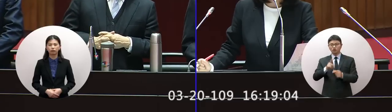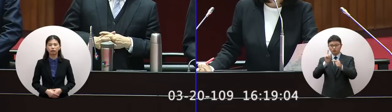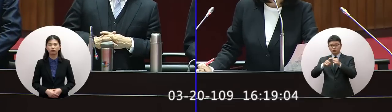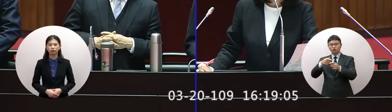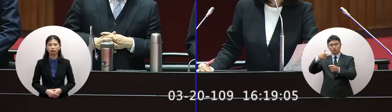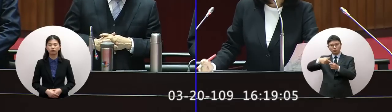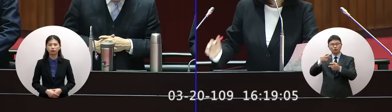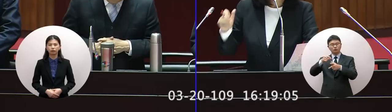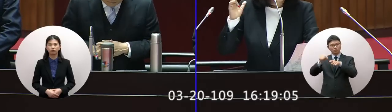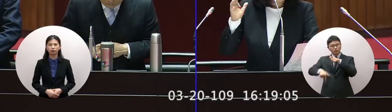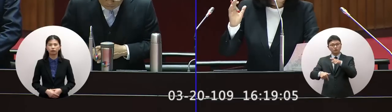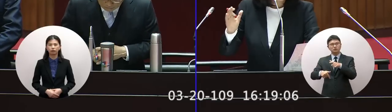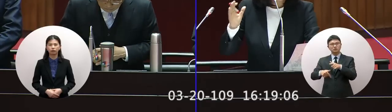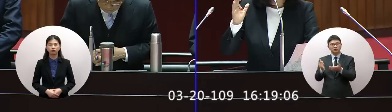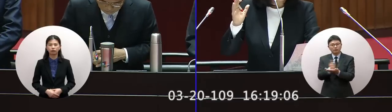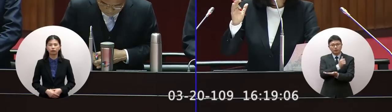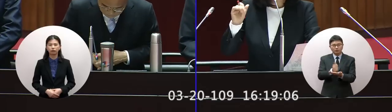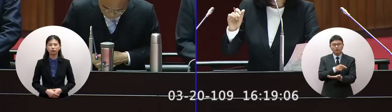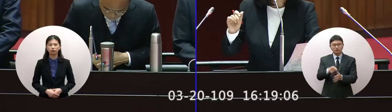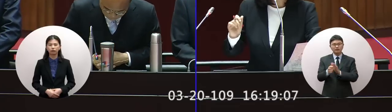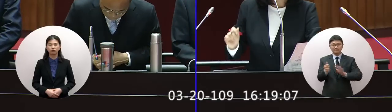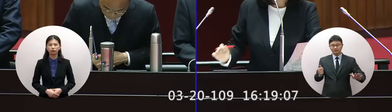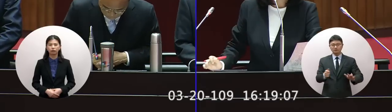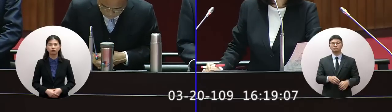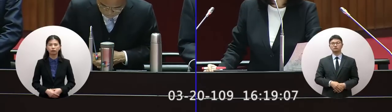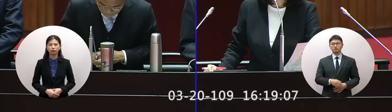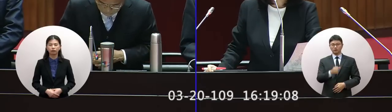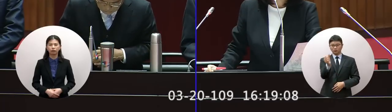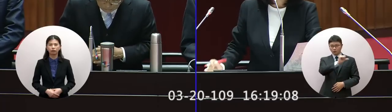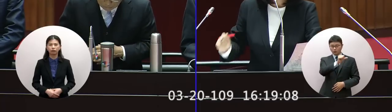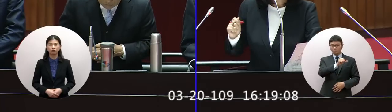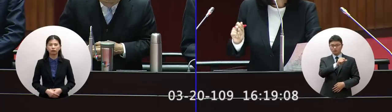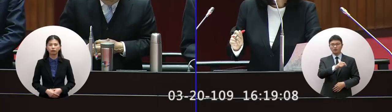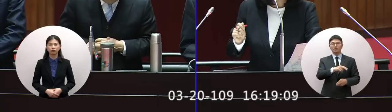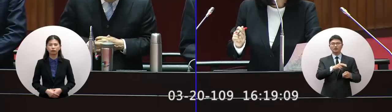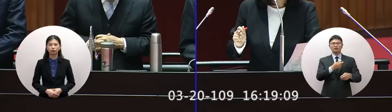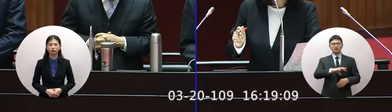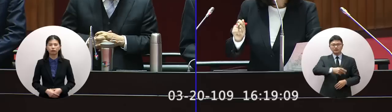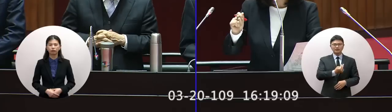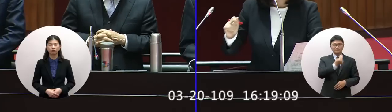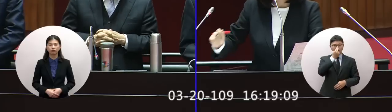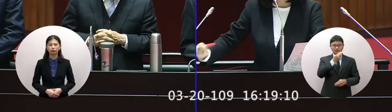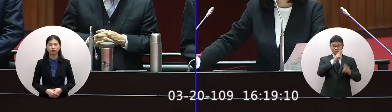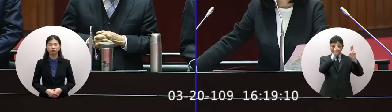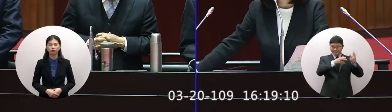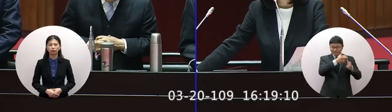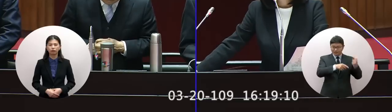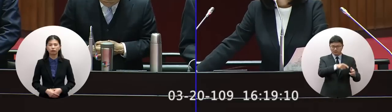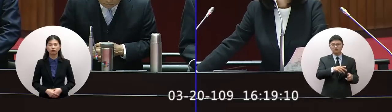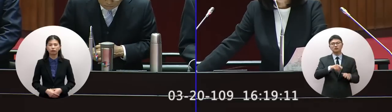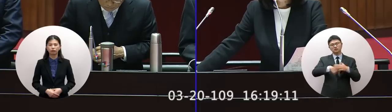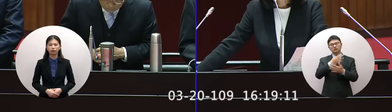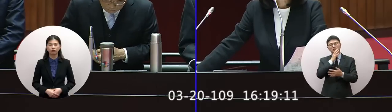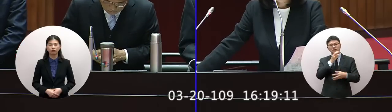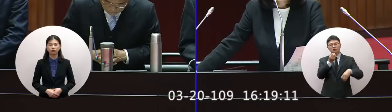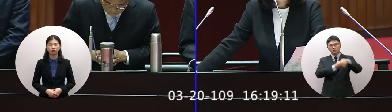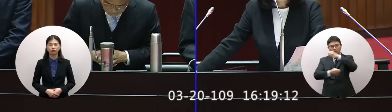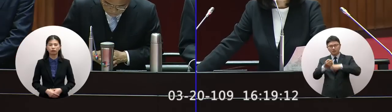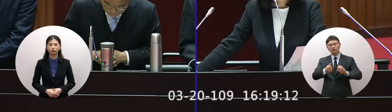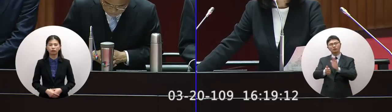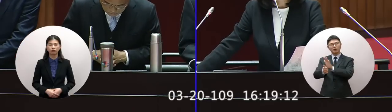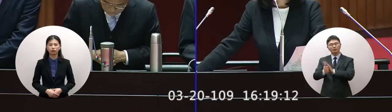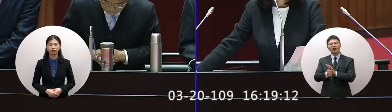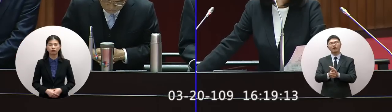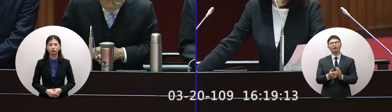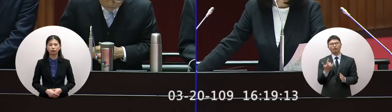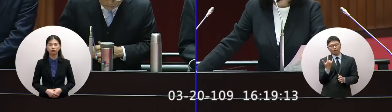的上限，而这5个燃气机组只能作为什么调度因应使用，所以燃